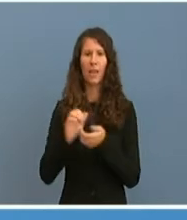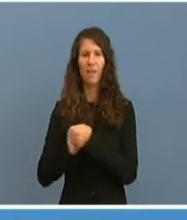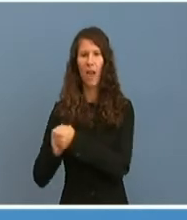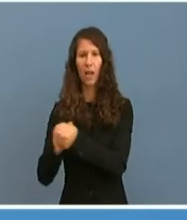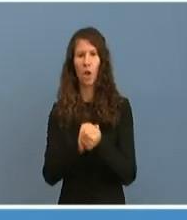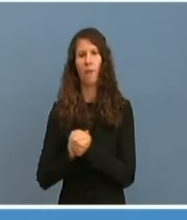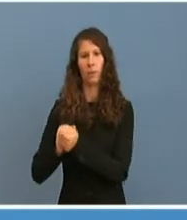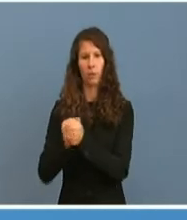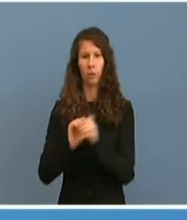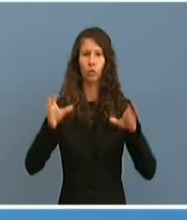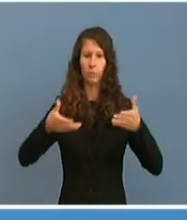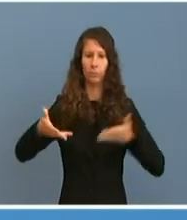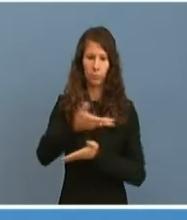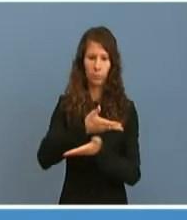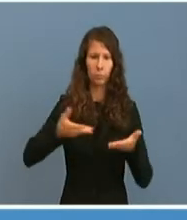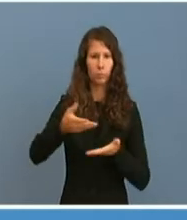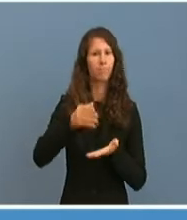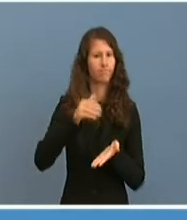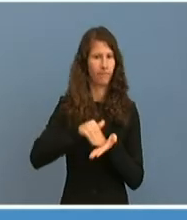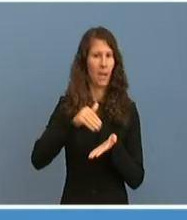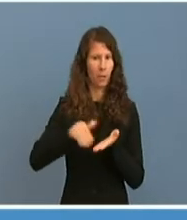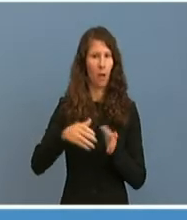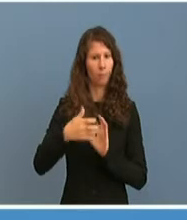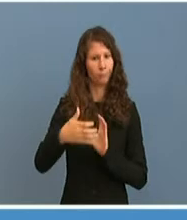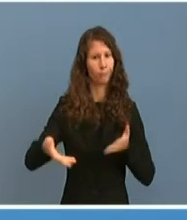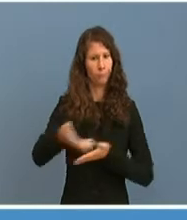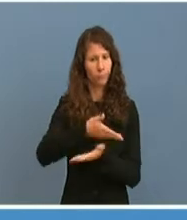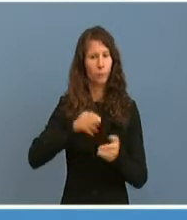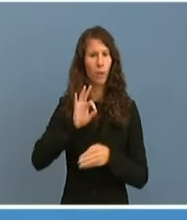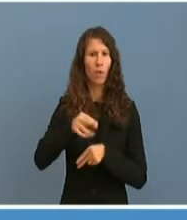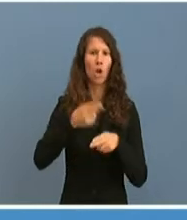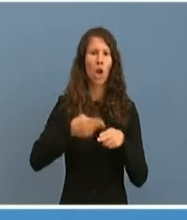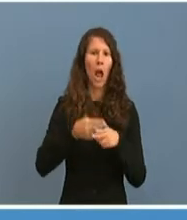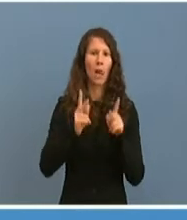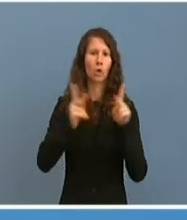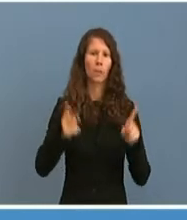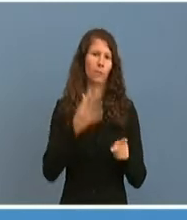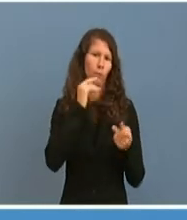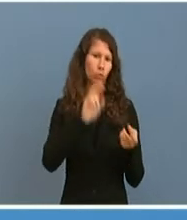Austausch natürlich weiter stattfindet, eben um das Stahlkonzept umzusetzen.